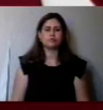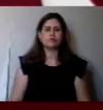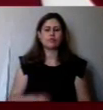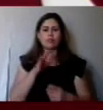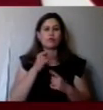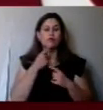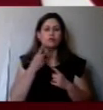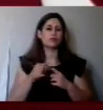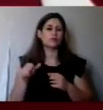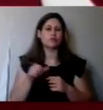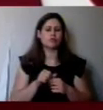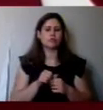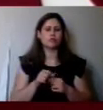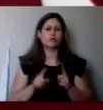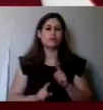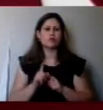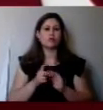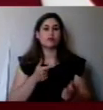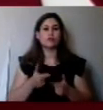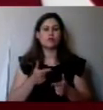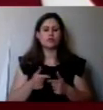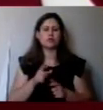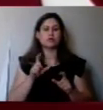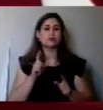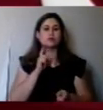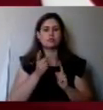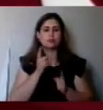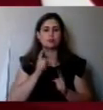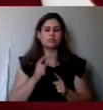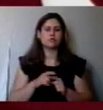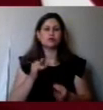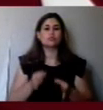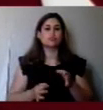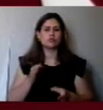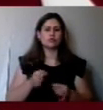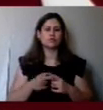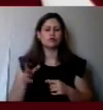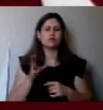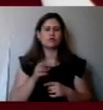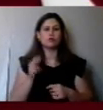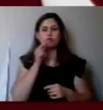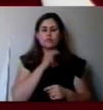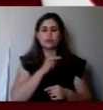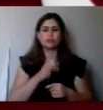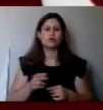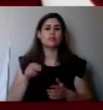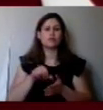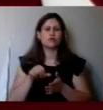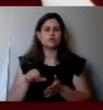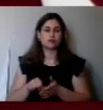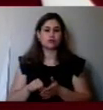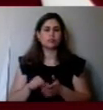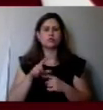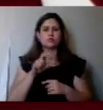хвилини почалося підготовче засідання суду. Всі обвинувачені присутні в